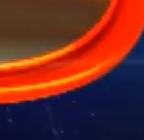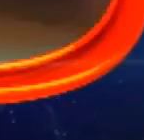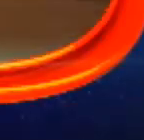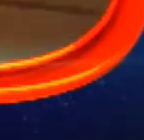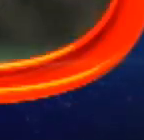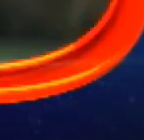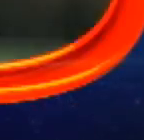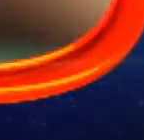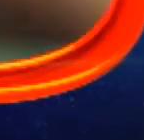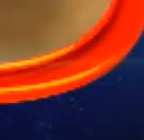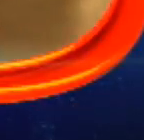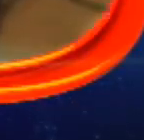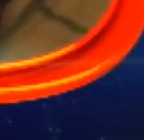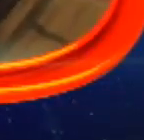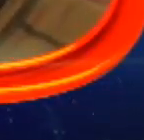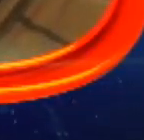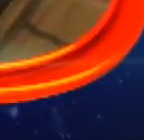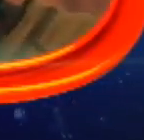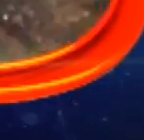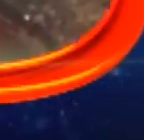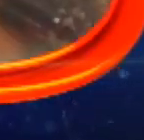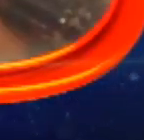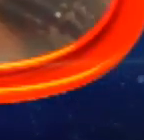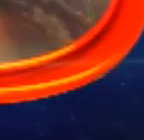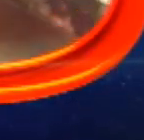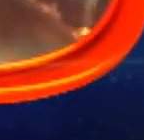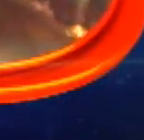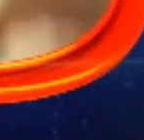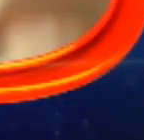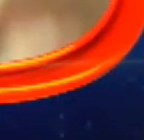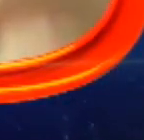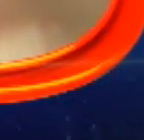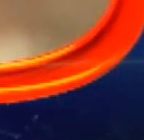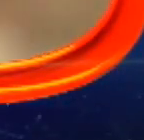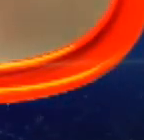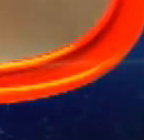Kufumba ne Coca-Cola and it never tasted this good.